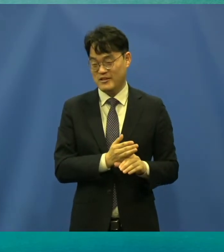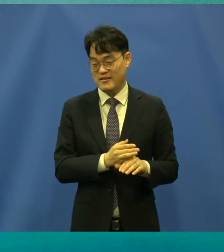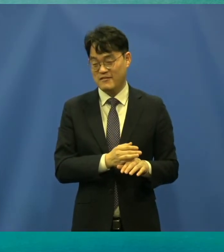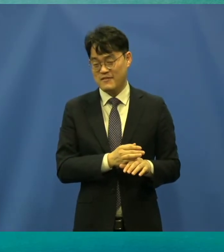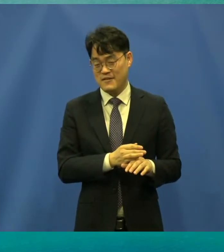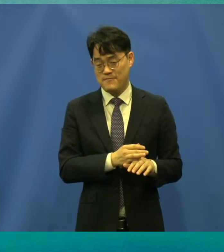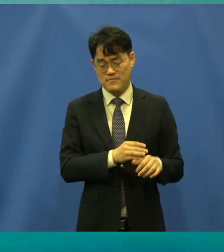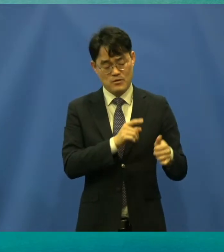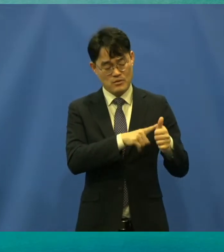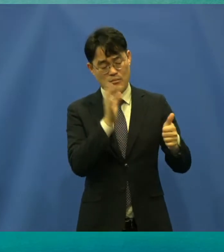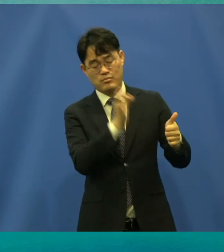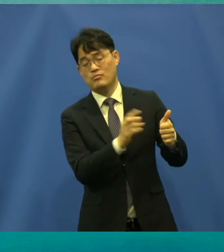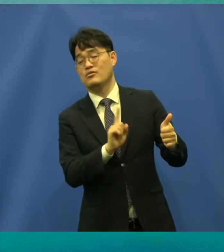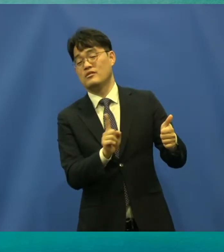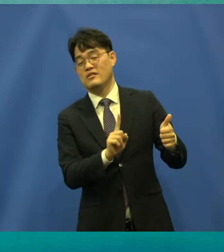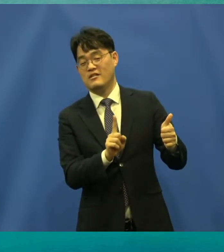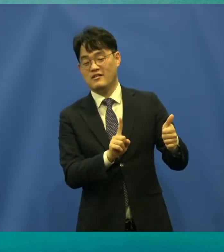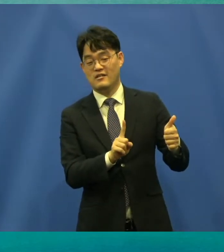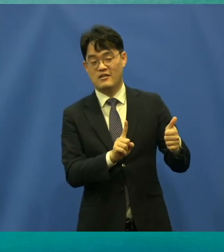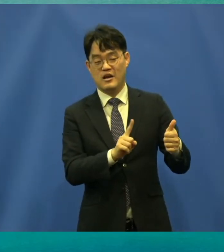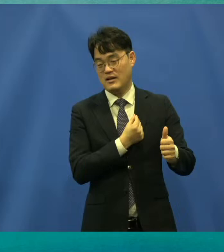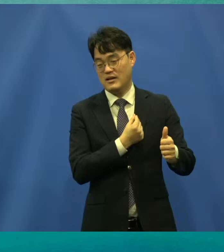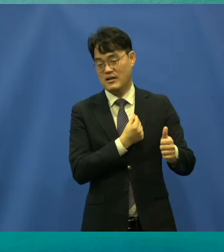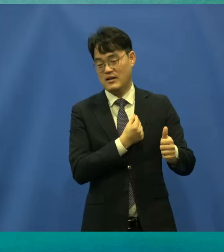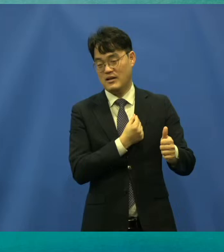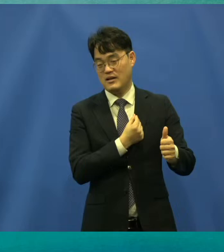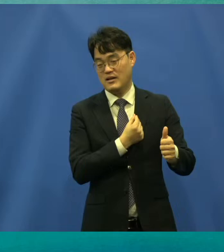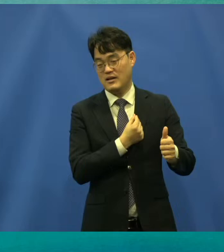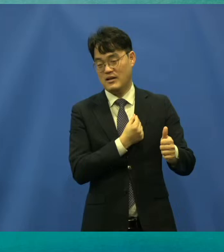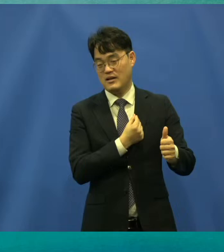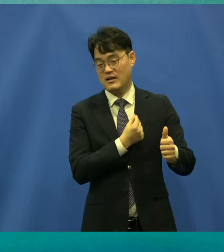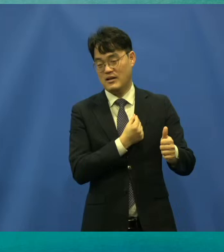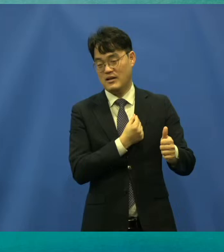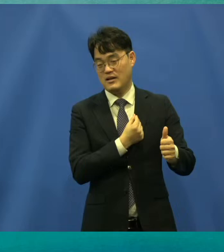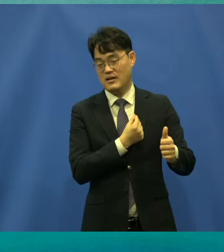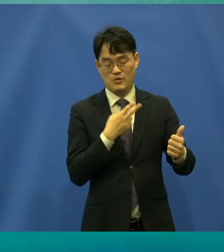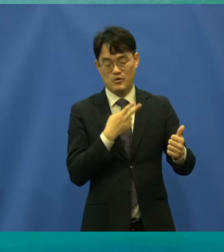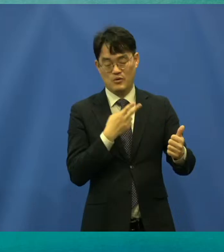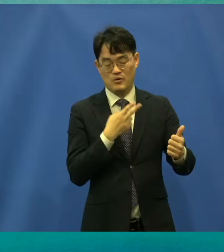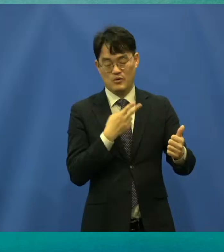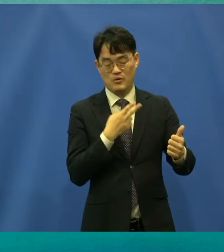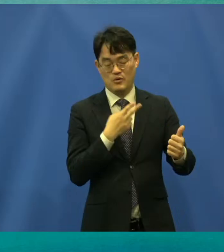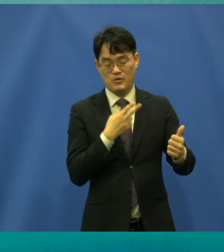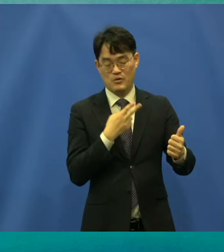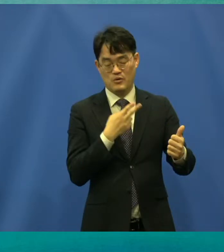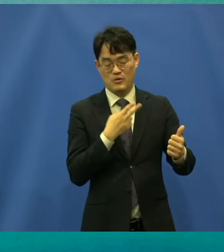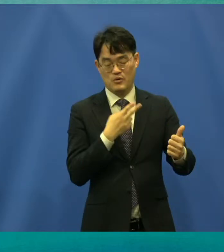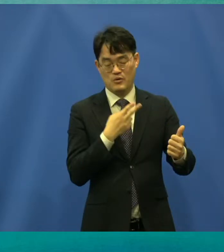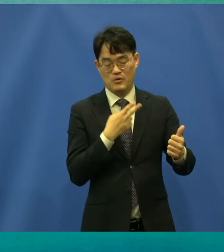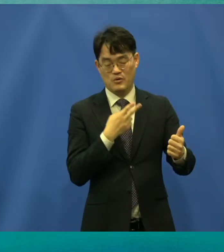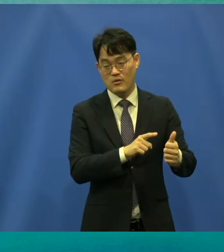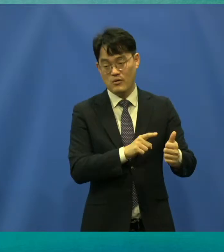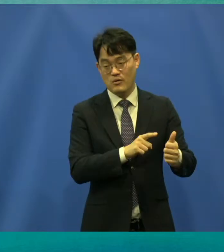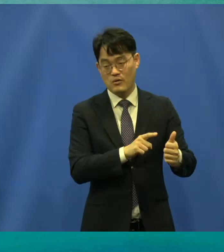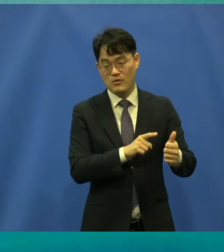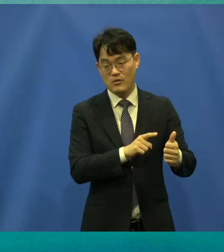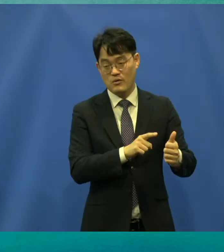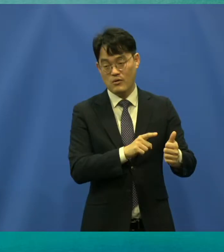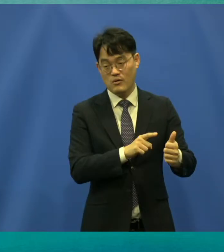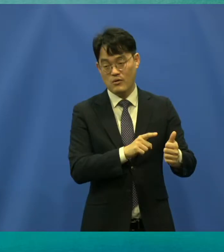자격이 없어 보입니다. 우리가 보기지만 자격이 있어서 우리를 부르신 것이 아닙니다.